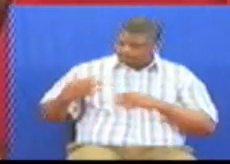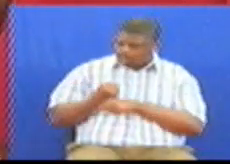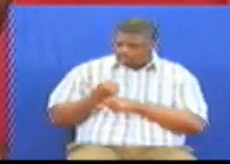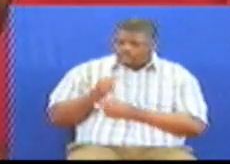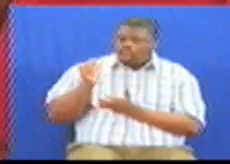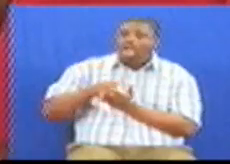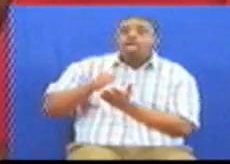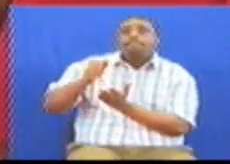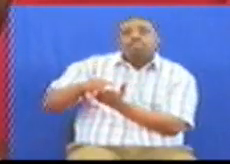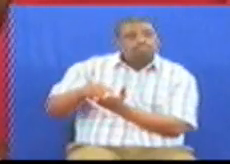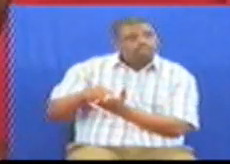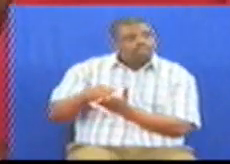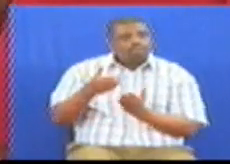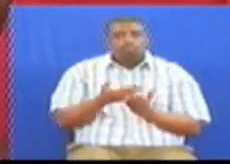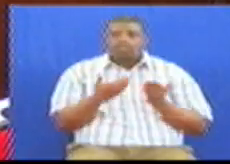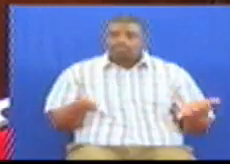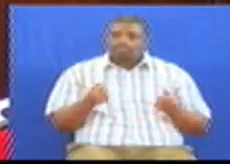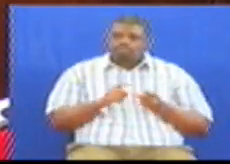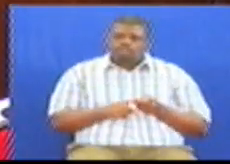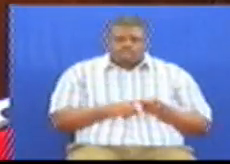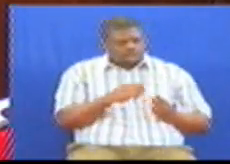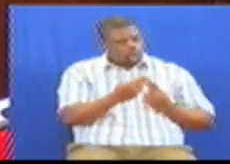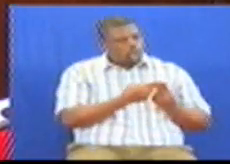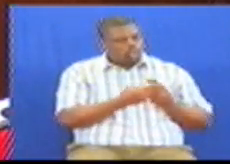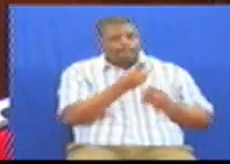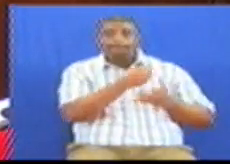ni kwa sababu ya Dr. John Pombe Joseph Magufuli.